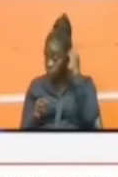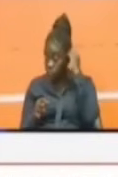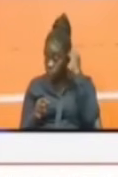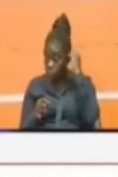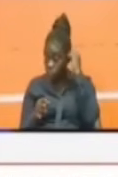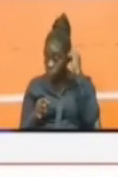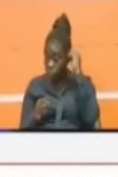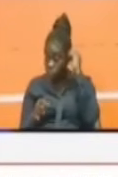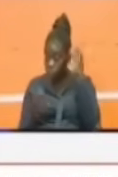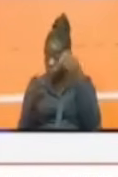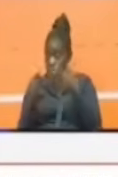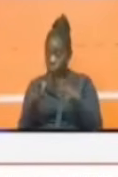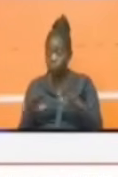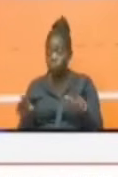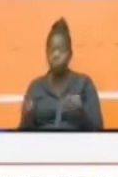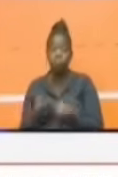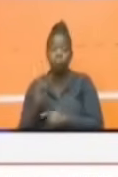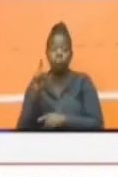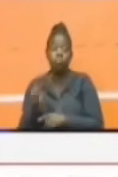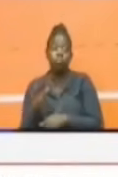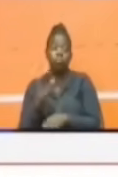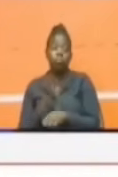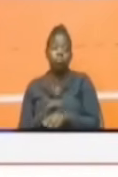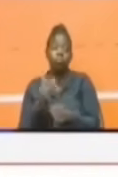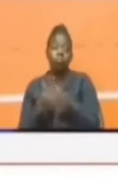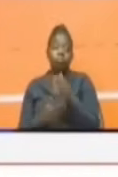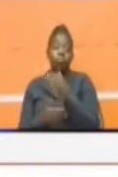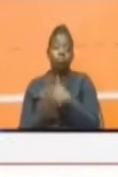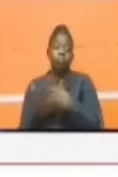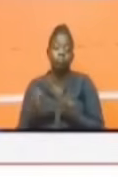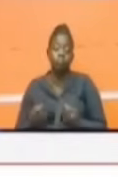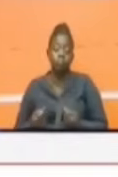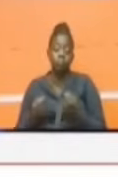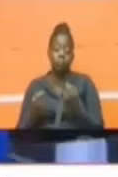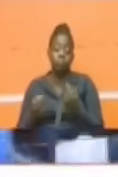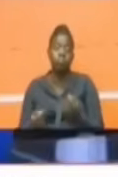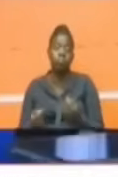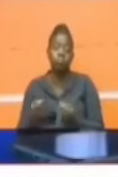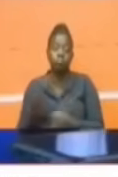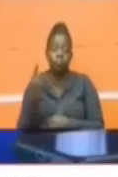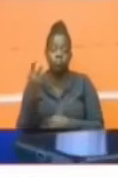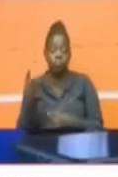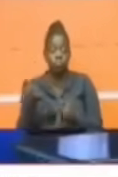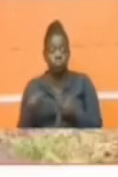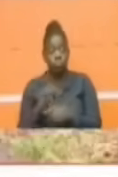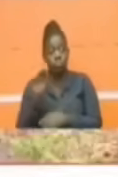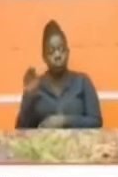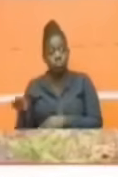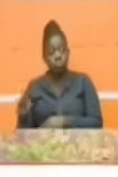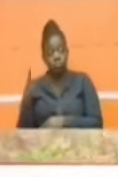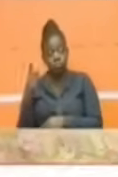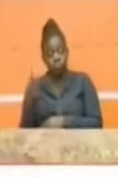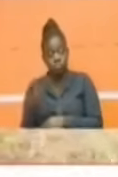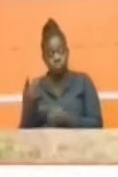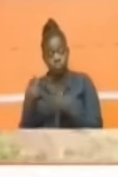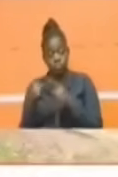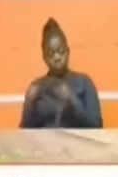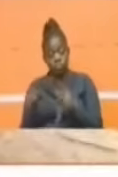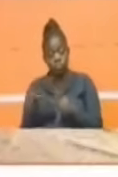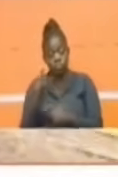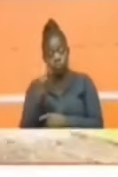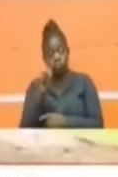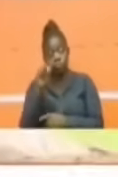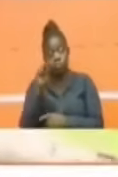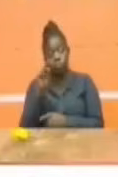nejja kubanga etuuka emukono ku makya tukola safari bbiri n'oregula safari bbiri. Kyokka Katumba